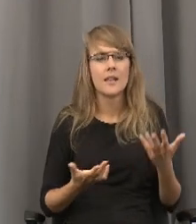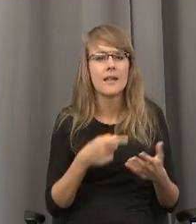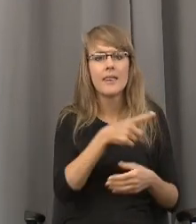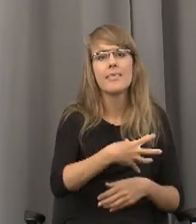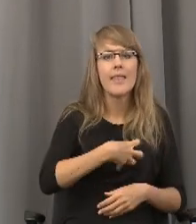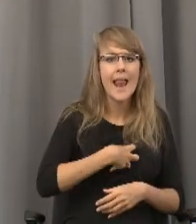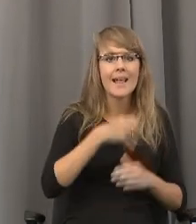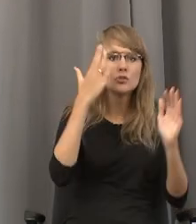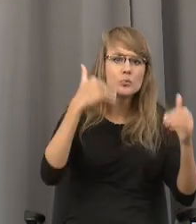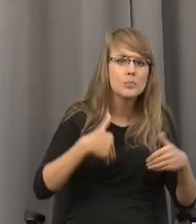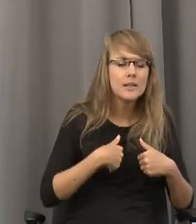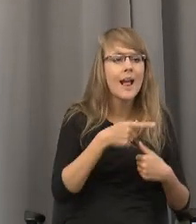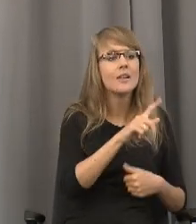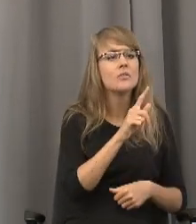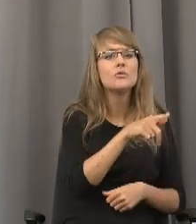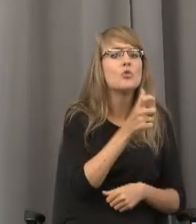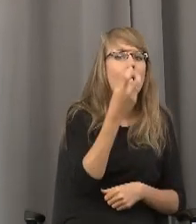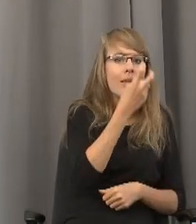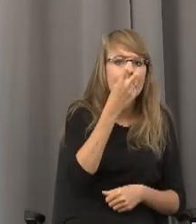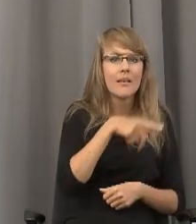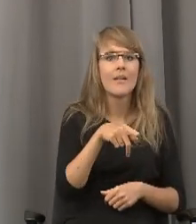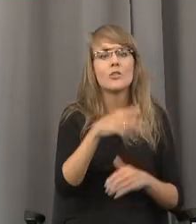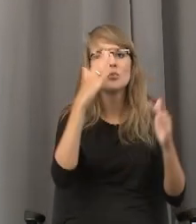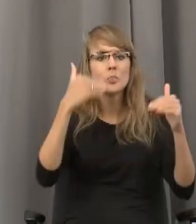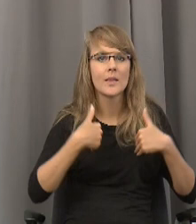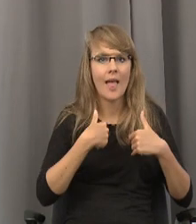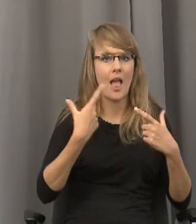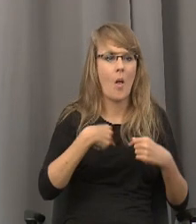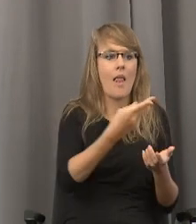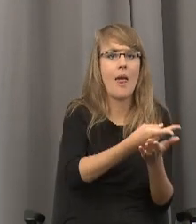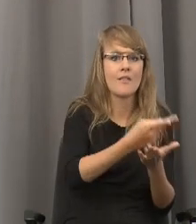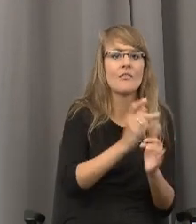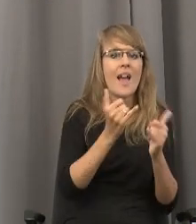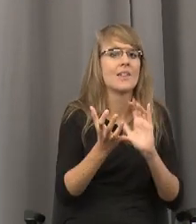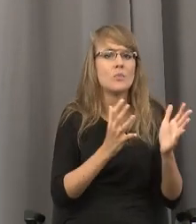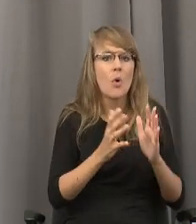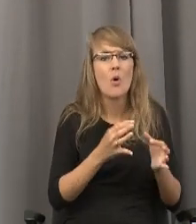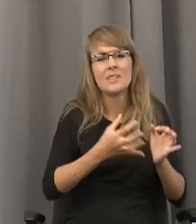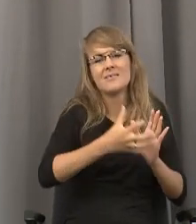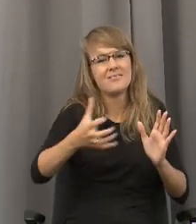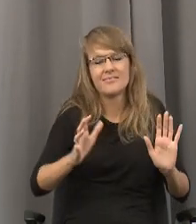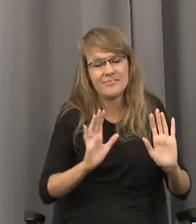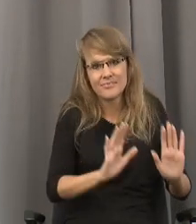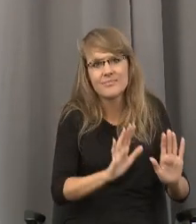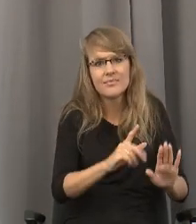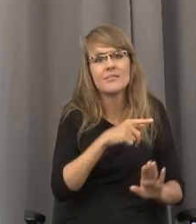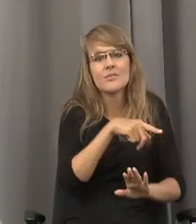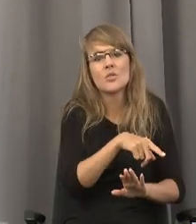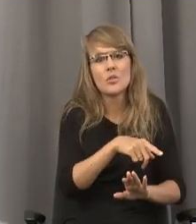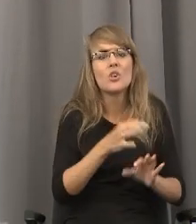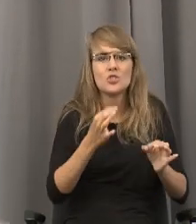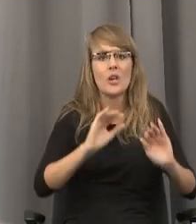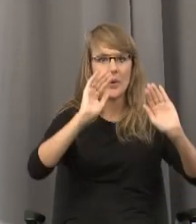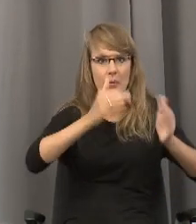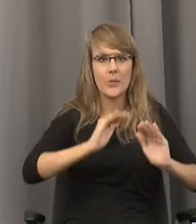czym są zainteresowane dyrekcje szpitali, w jaki sposób trzyma się pacjenta w szpitalach, to jest na dłuższą rozmowę. Dzisiaj czytam tylko Państwu hasła,